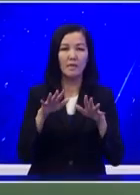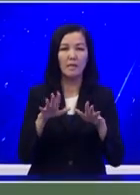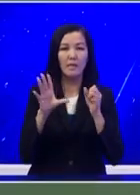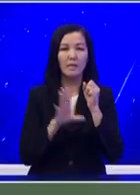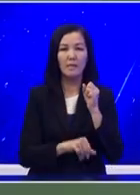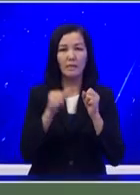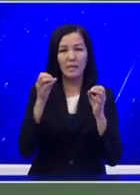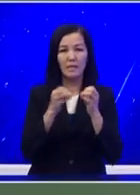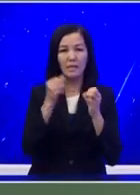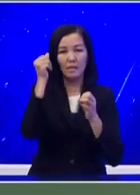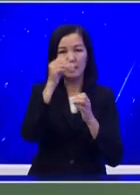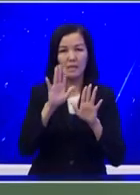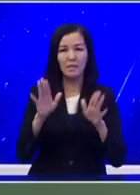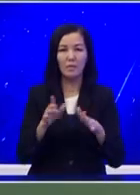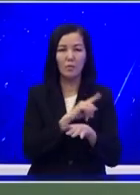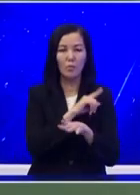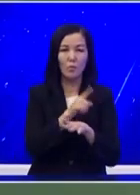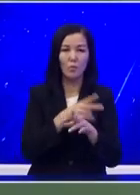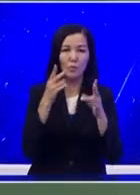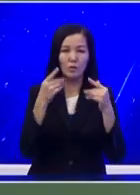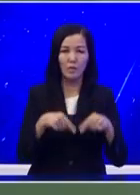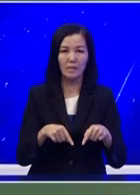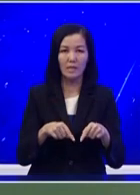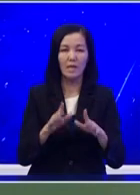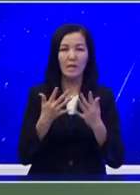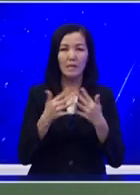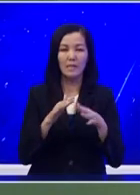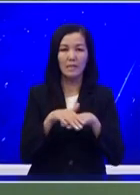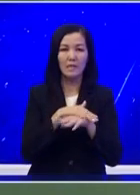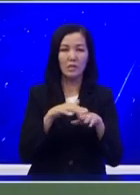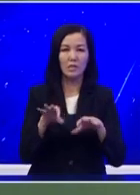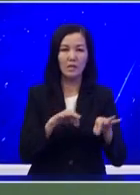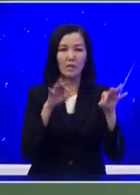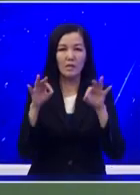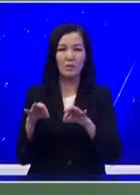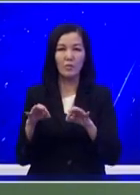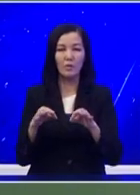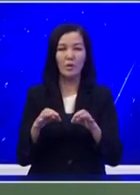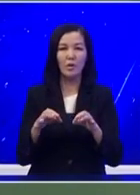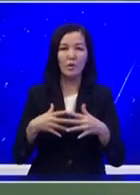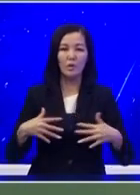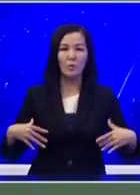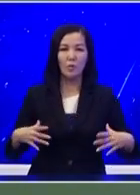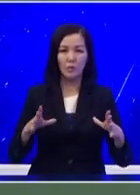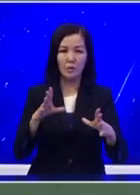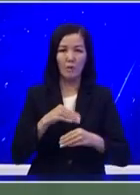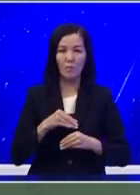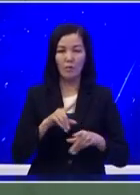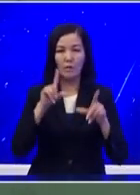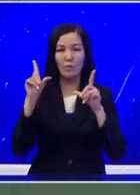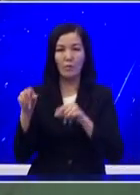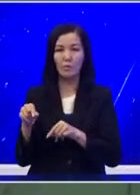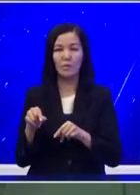лет. Ситуация продолжает ухудшаться. Сельские жители вынуждены покинуть дома и увезти с собой скот. Многие пытаются